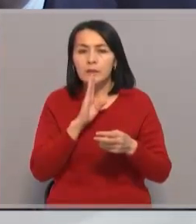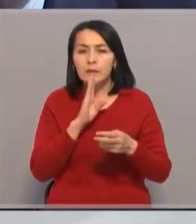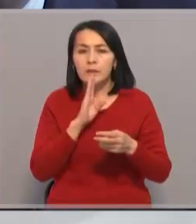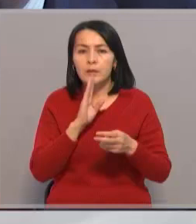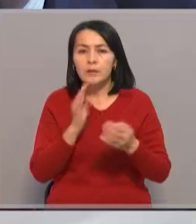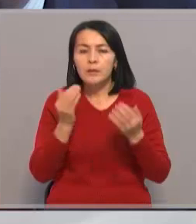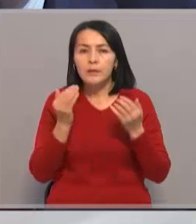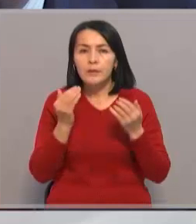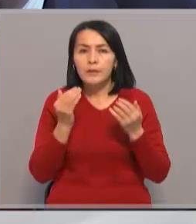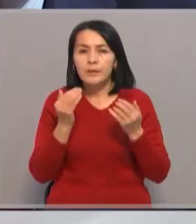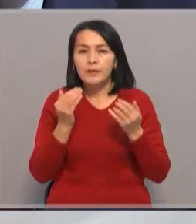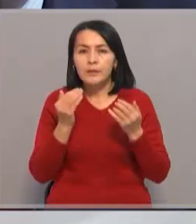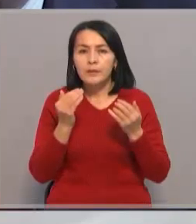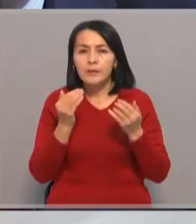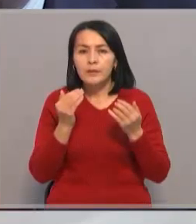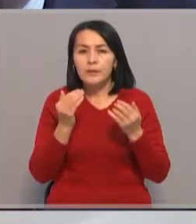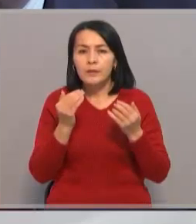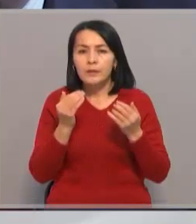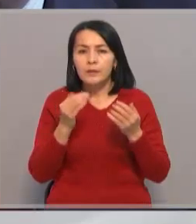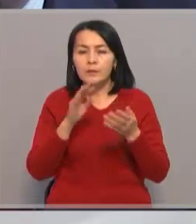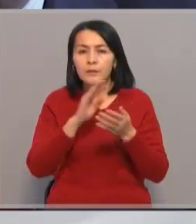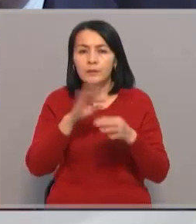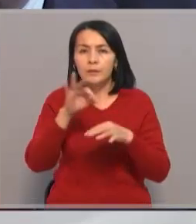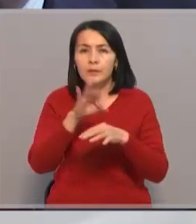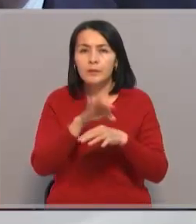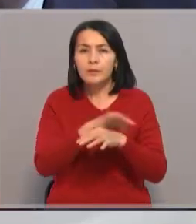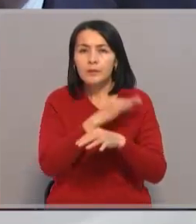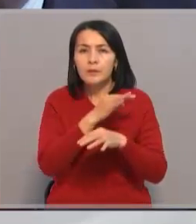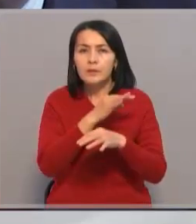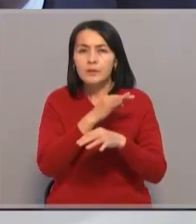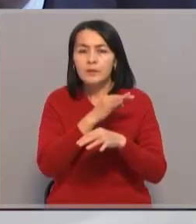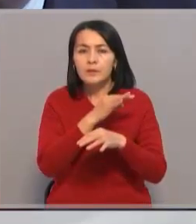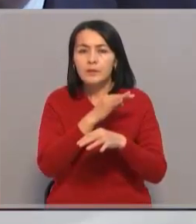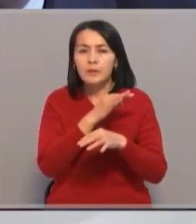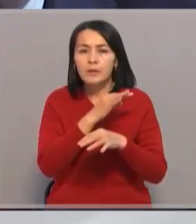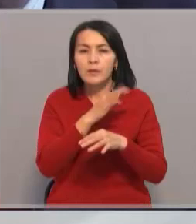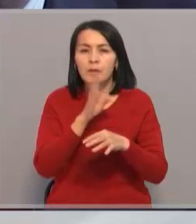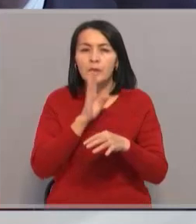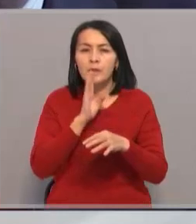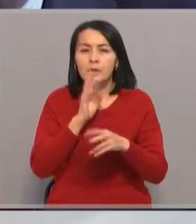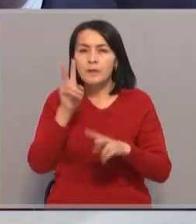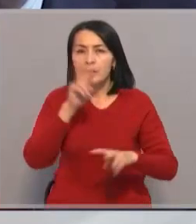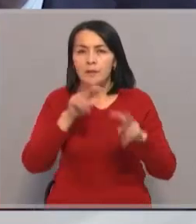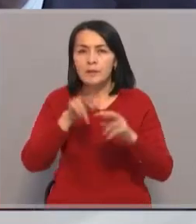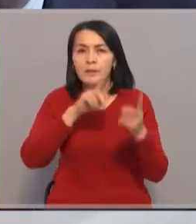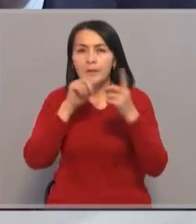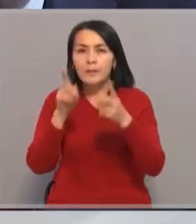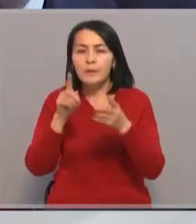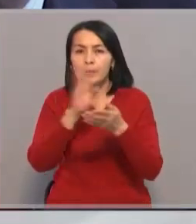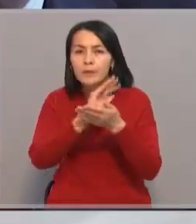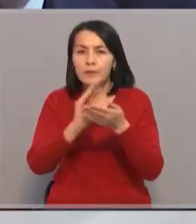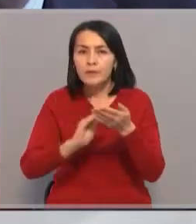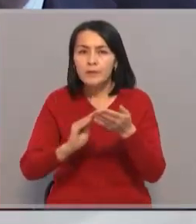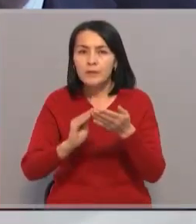құшбұрынға барып ЗАГСқа регистрация жатыр. 20 жыл алған балаға артынан қызы деп барды. Осы туралы мен талай жазушыларға айтамын,